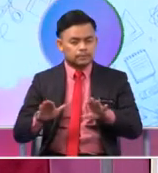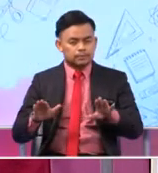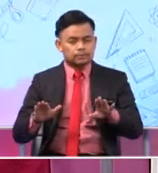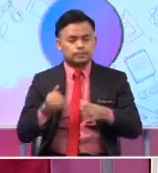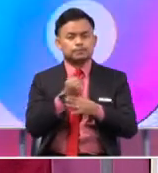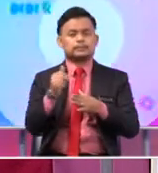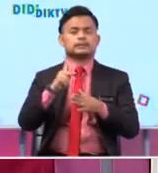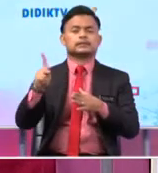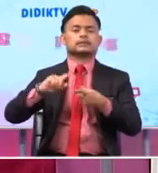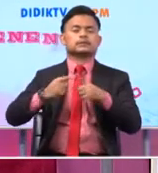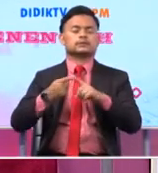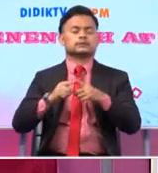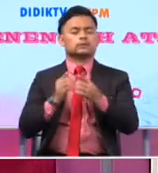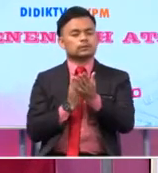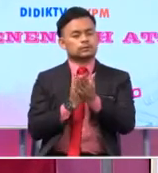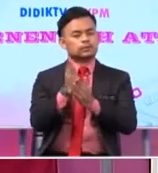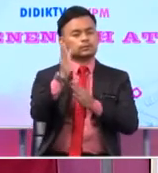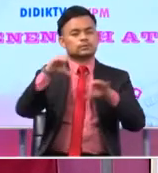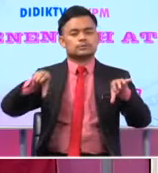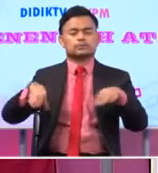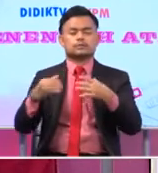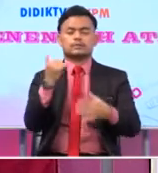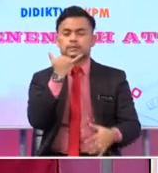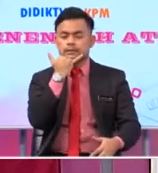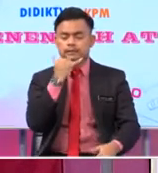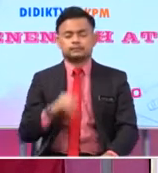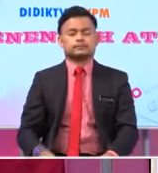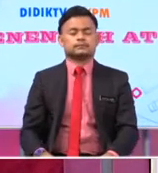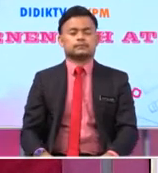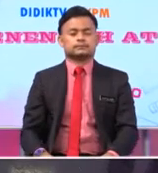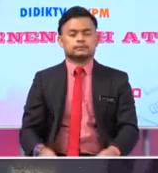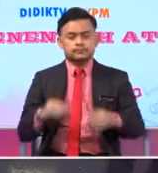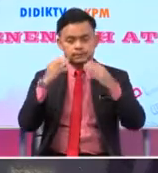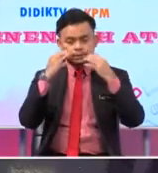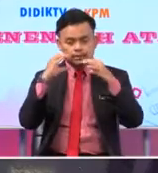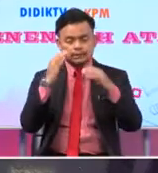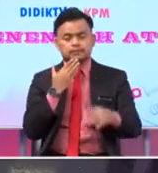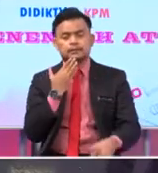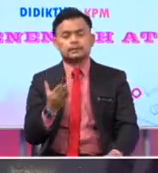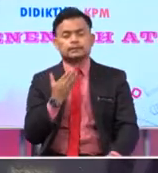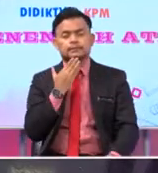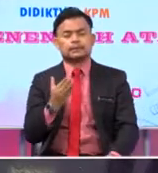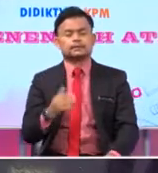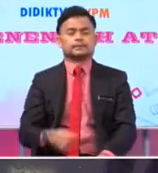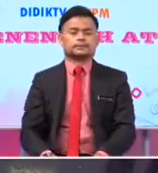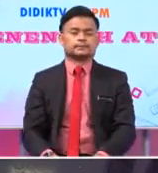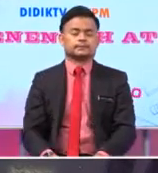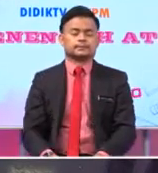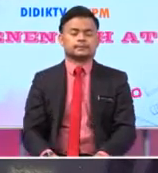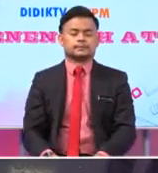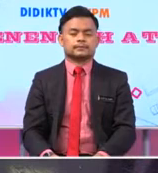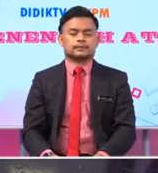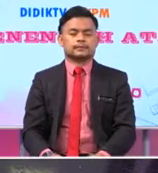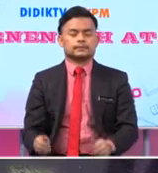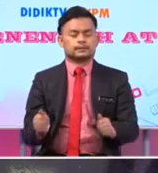kain Jadi kita mesti menunggu D dengan cara yang baik caruba itu Bagaimana pula yaitu dengan